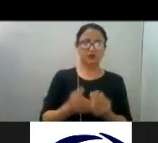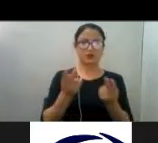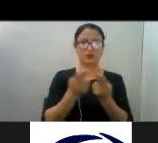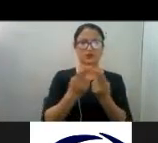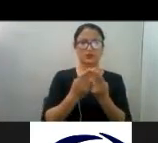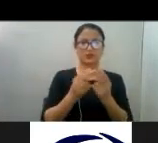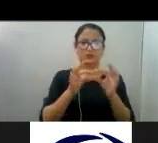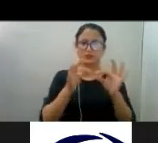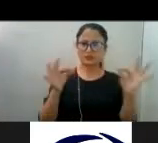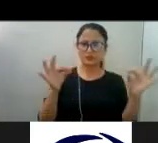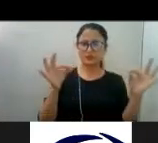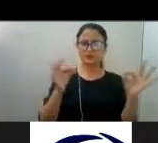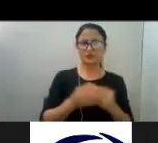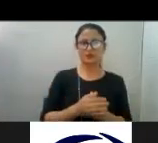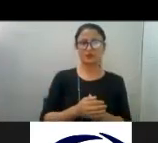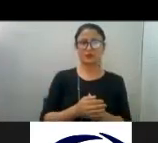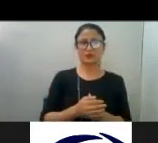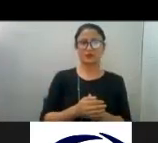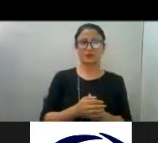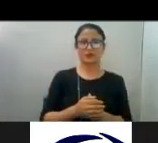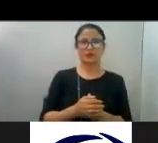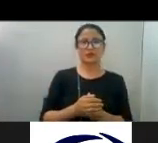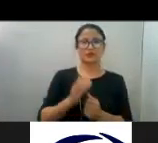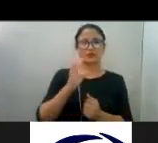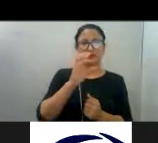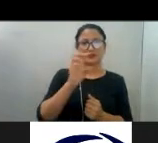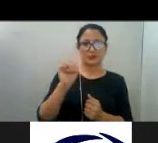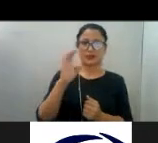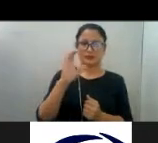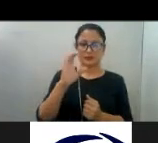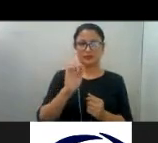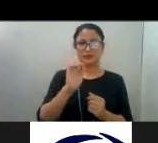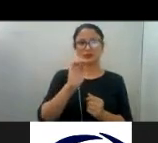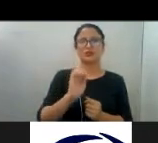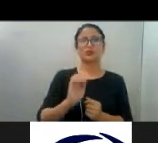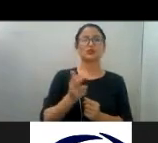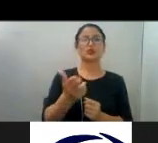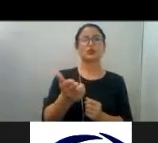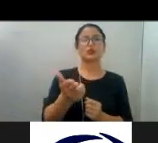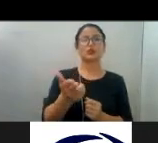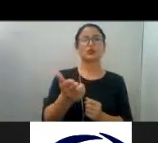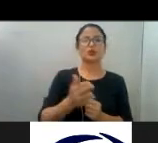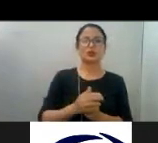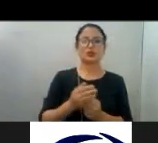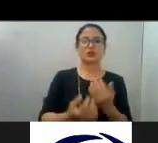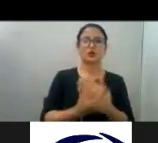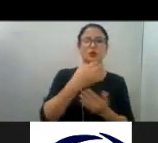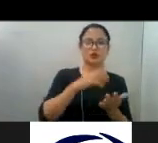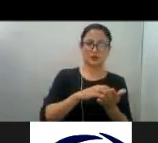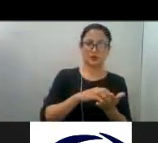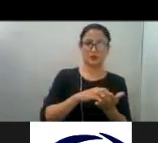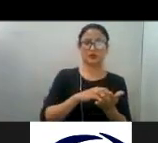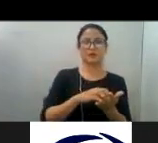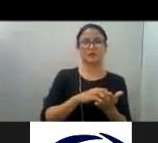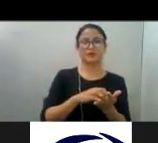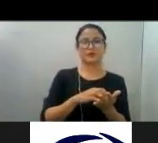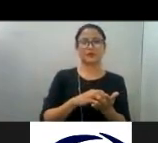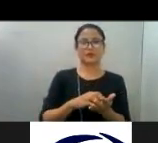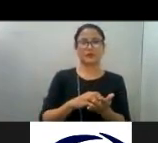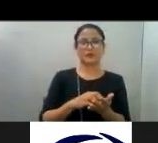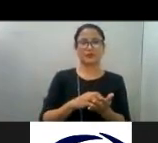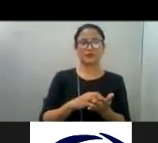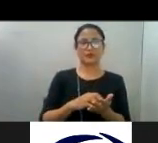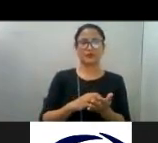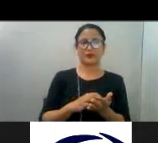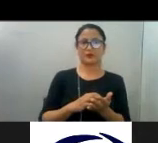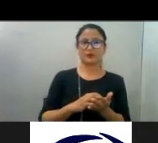त्यस्तै यो विभिन्न ओसिएमसी विशेष गरेर सिन्धुली र उदयपुर ओसिएमसीका चाहिँ केस